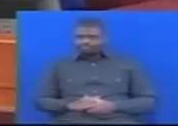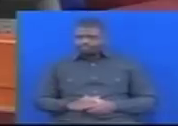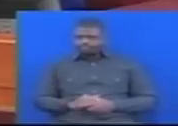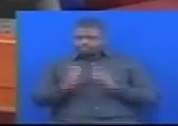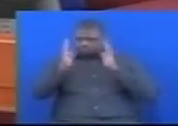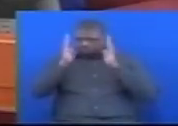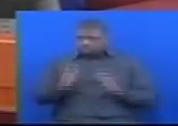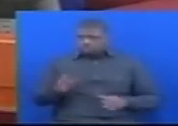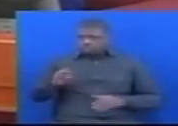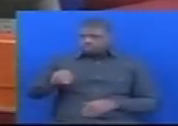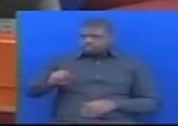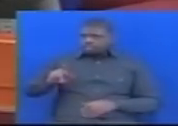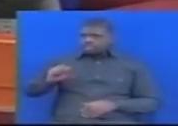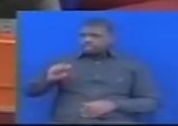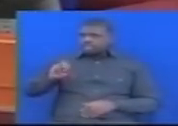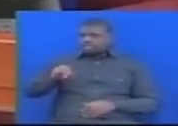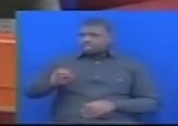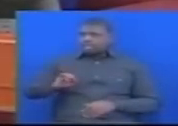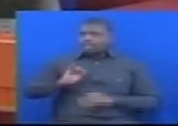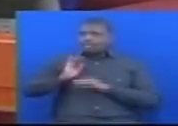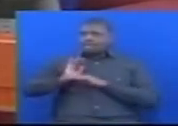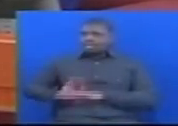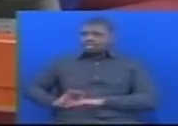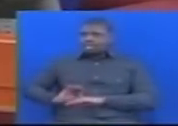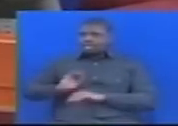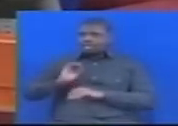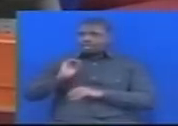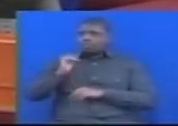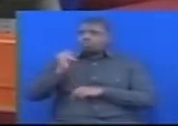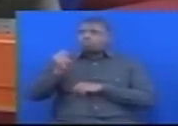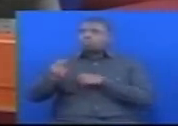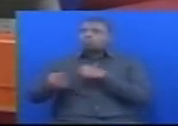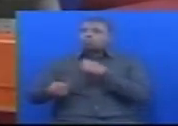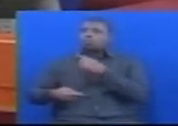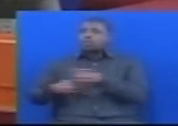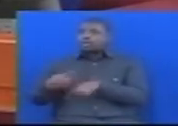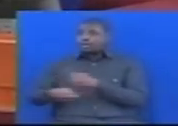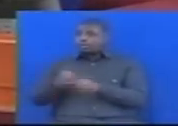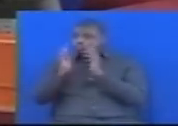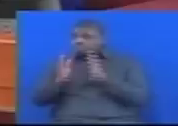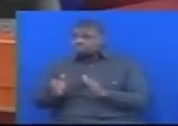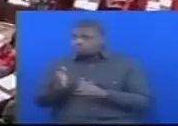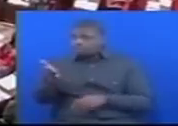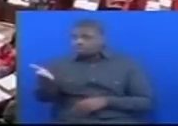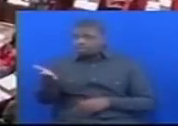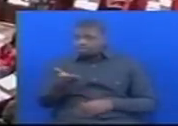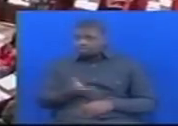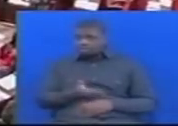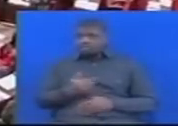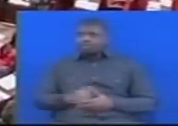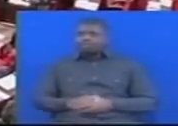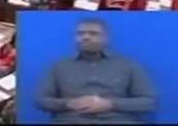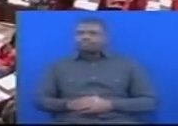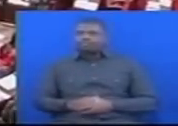Engineer Ramo Makani ameridhika. Tunaendelea. Mheshimiwa Engineer.